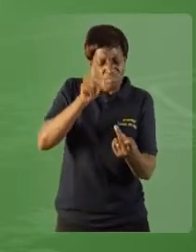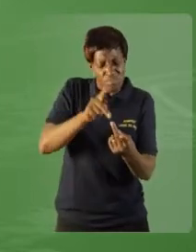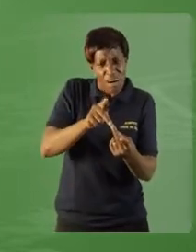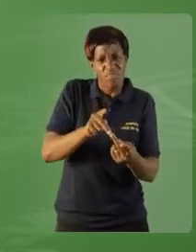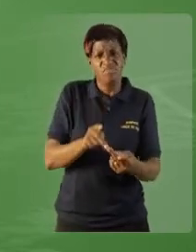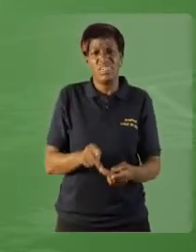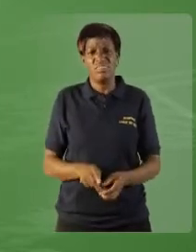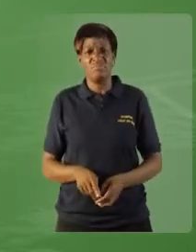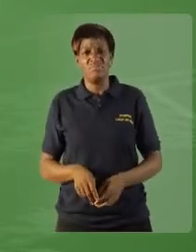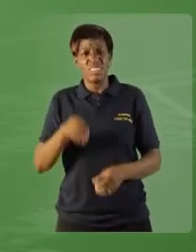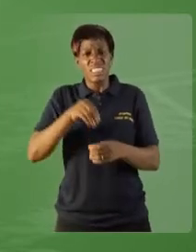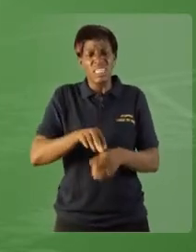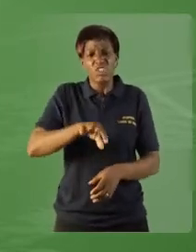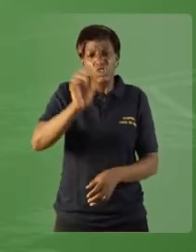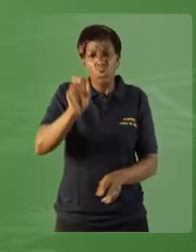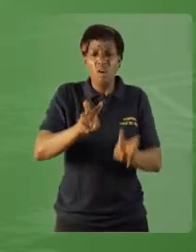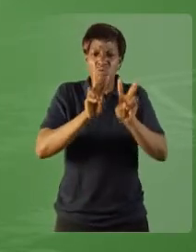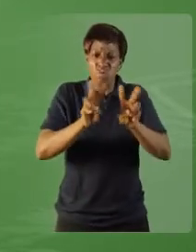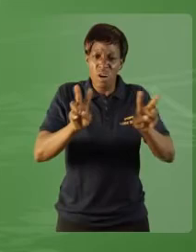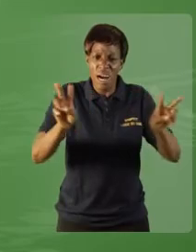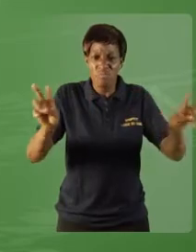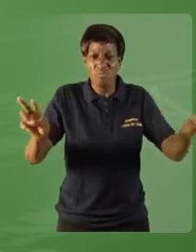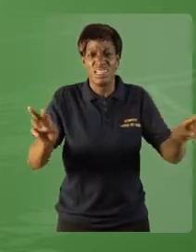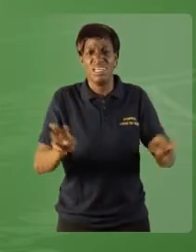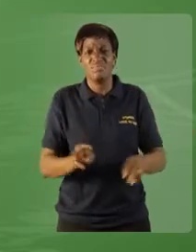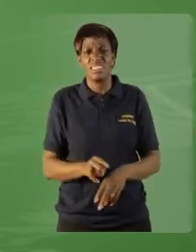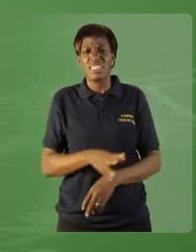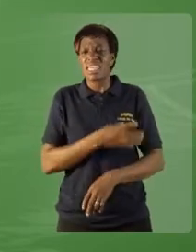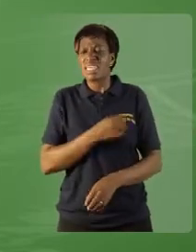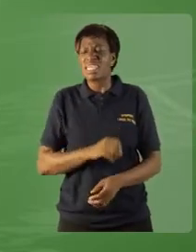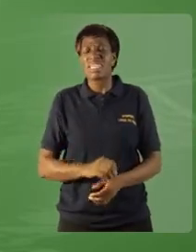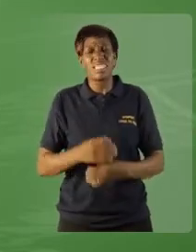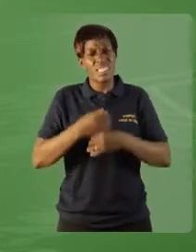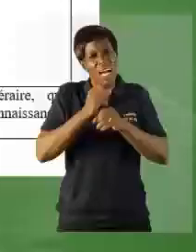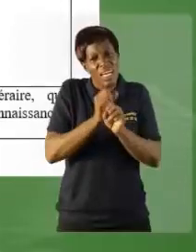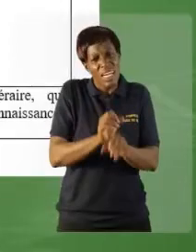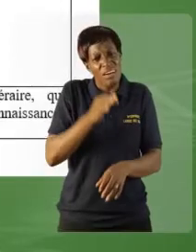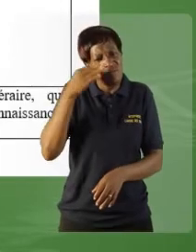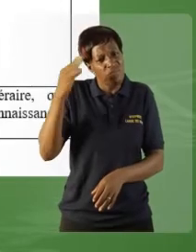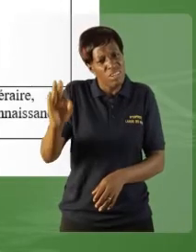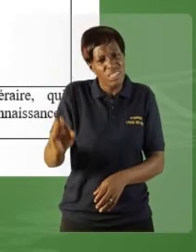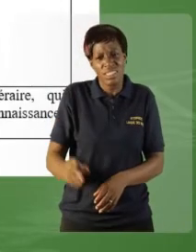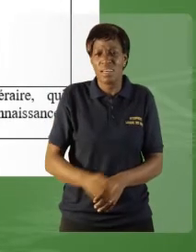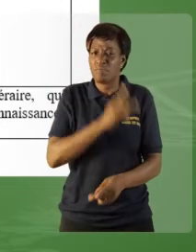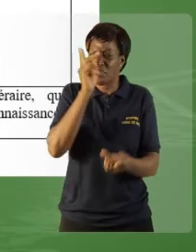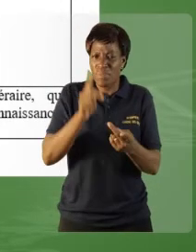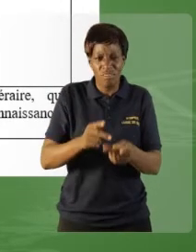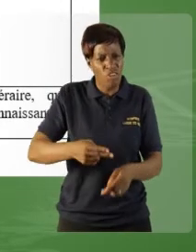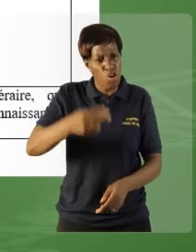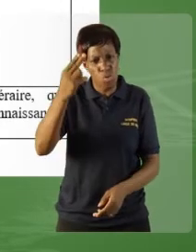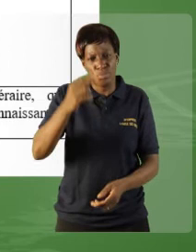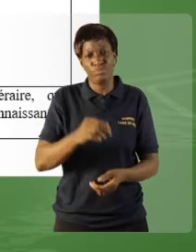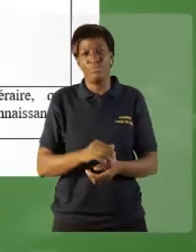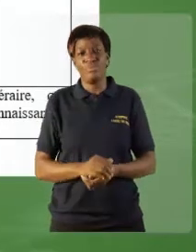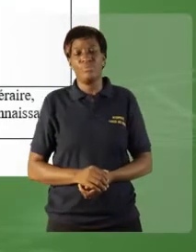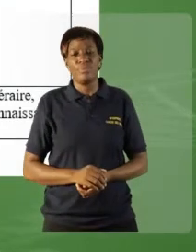les combinaisons des mots, et cela donne une langue très châtiée. Nous venons de